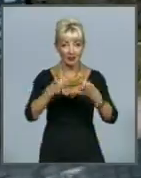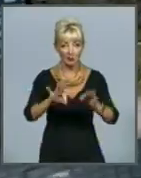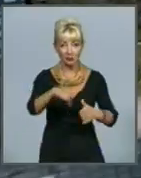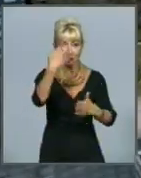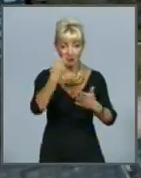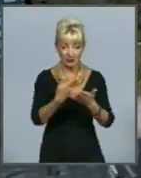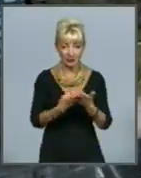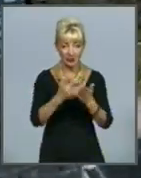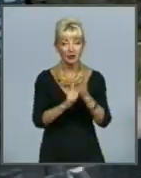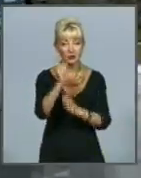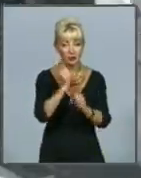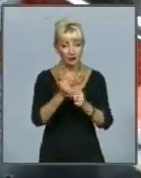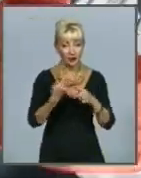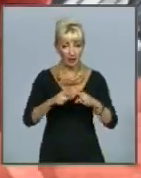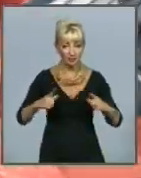цими вихідними.